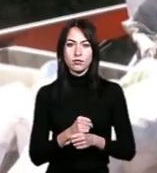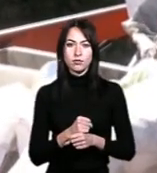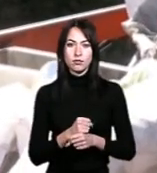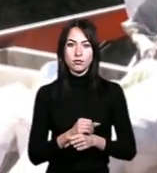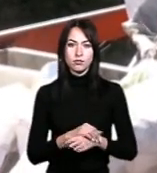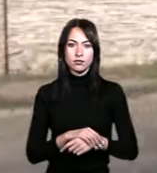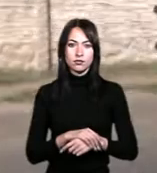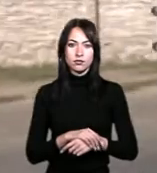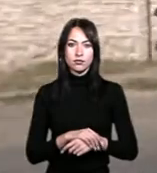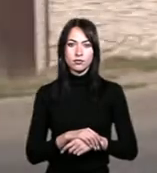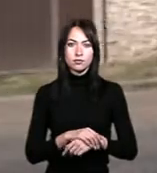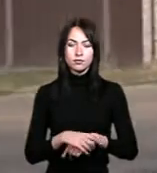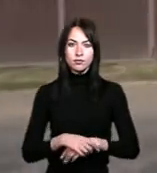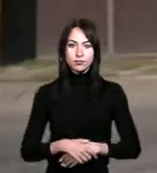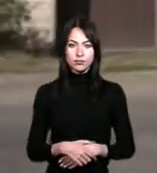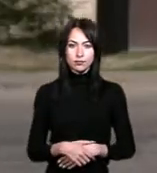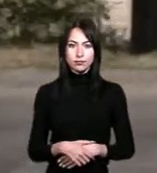треба робити.